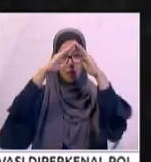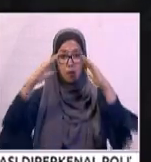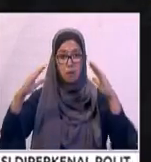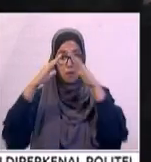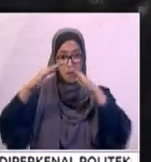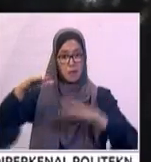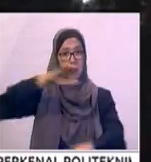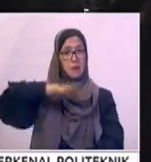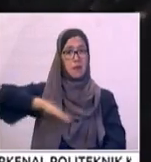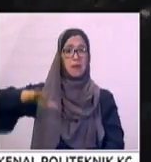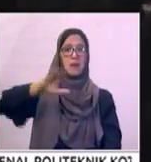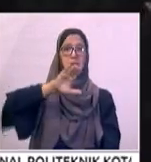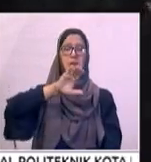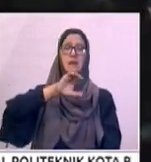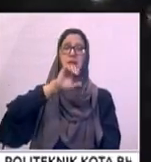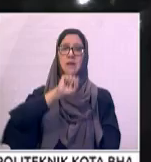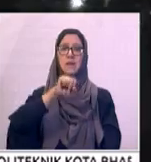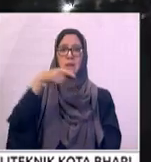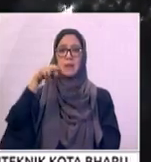Perai.